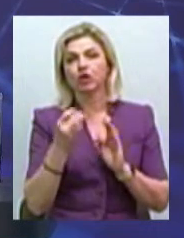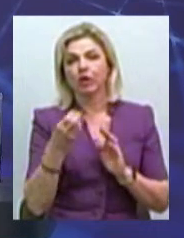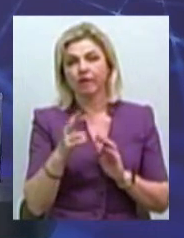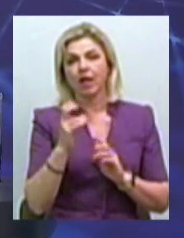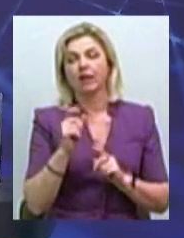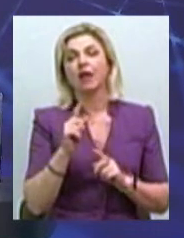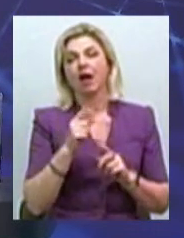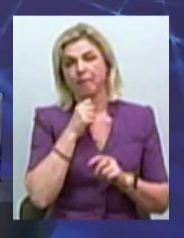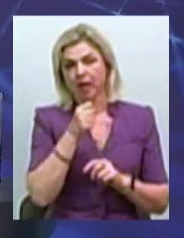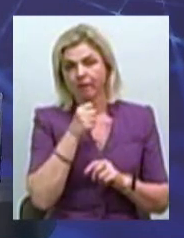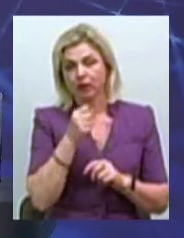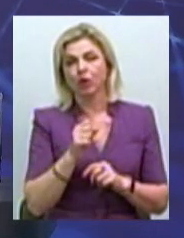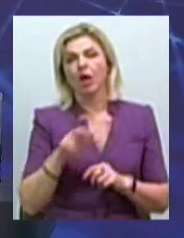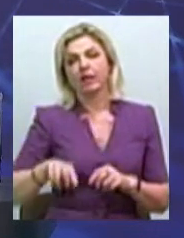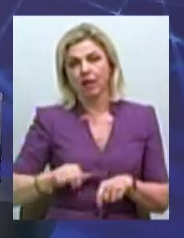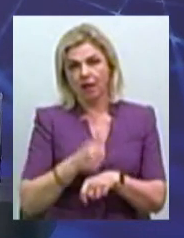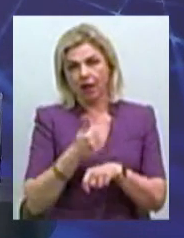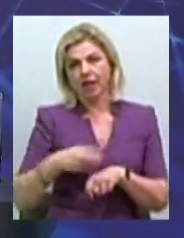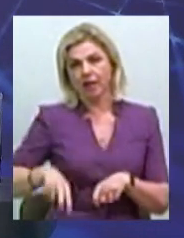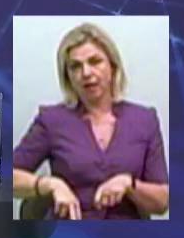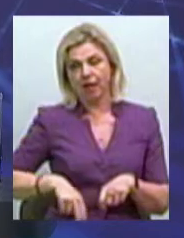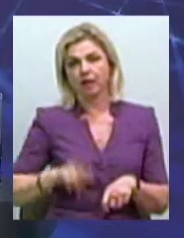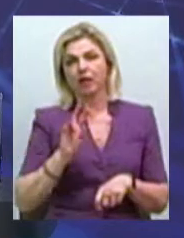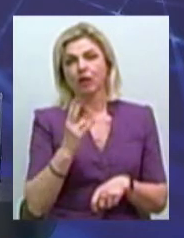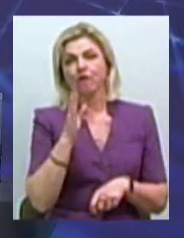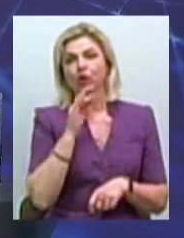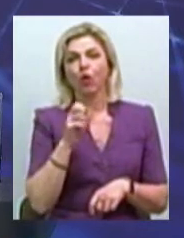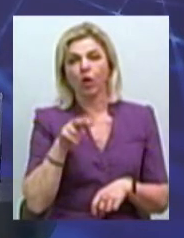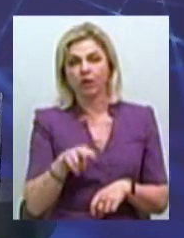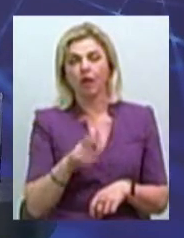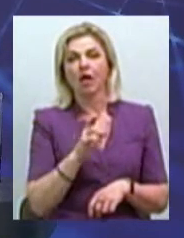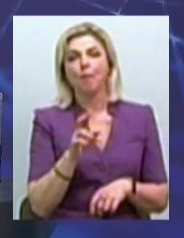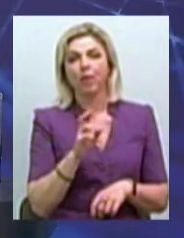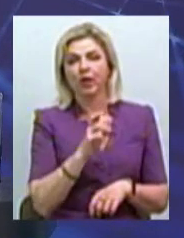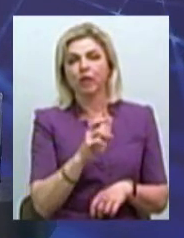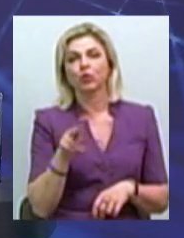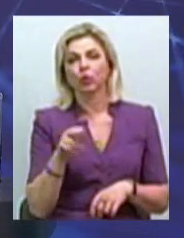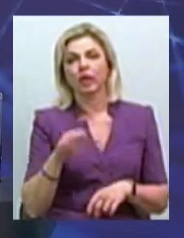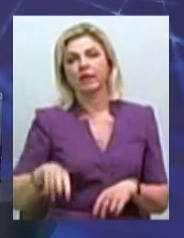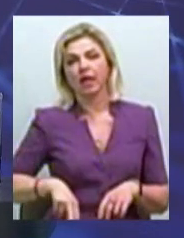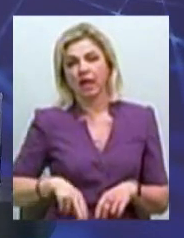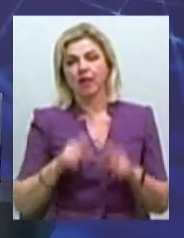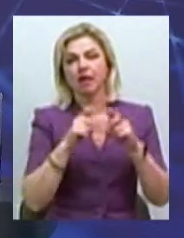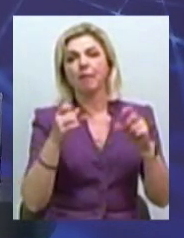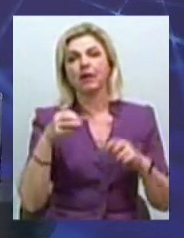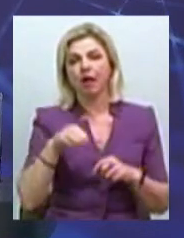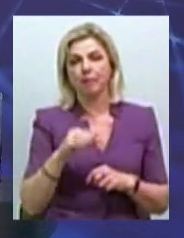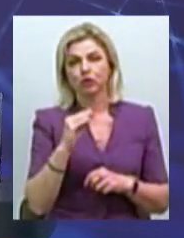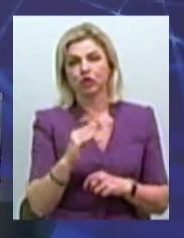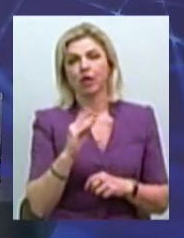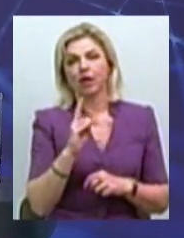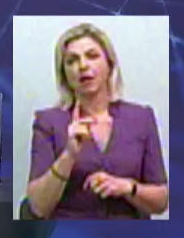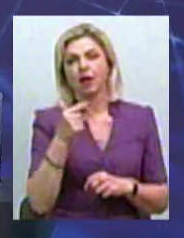директор Миколаївського комунального підприємства «Миколаївводоканал» Борис Дуденко та директор департаменту житлово-комунального господарства